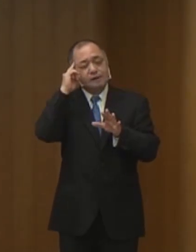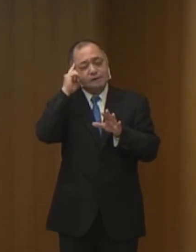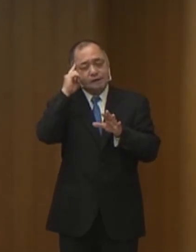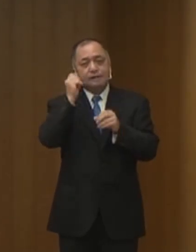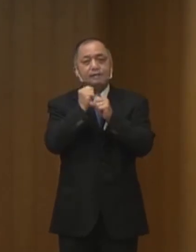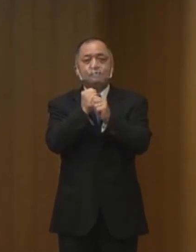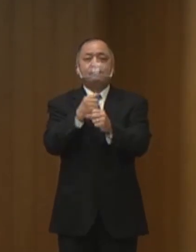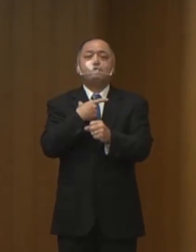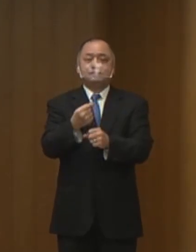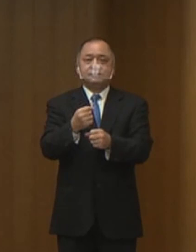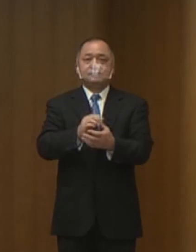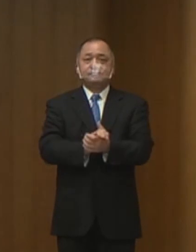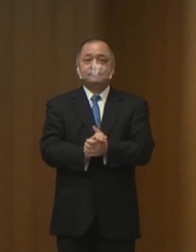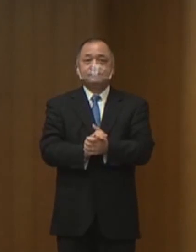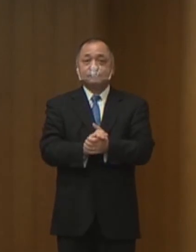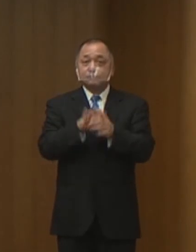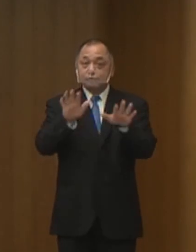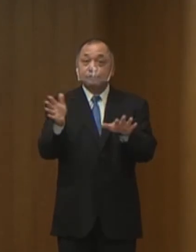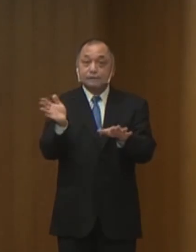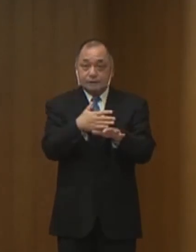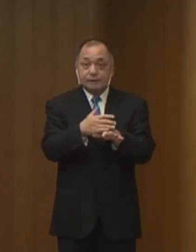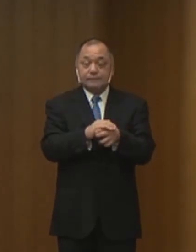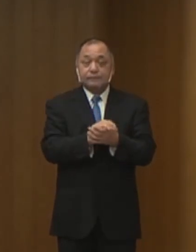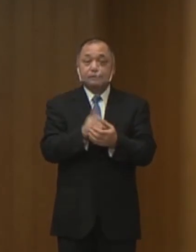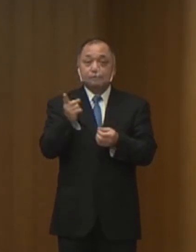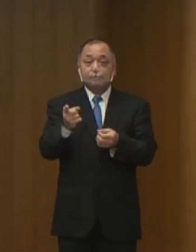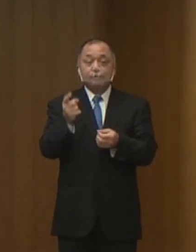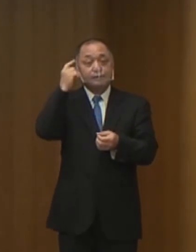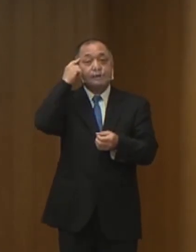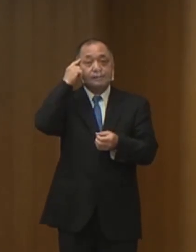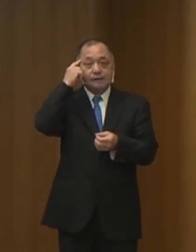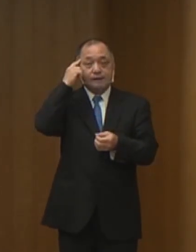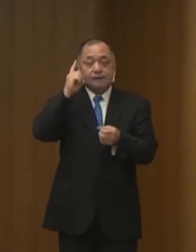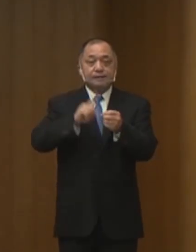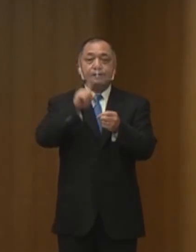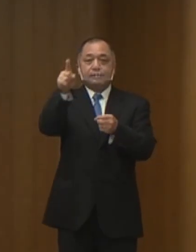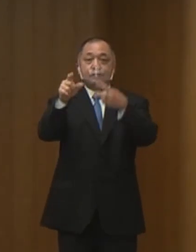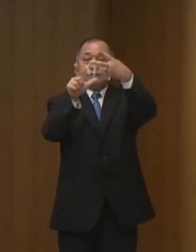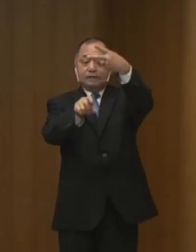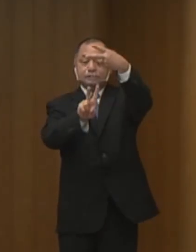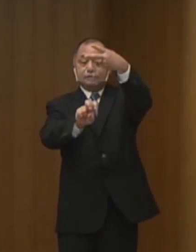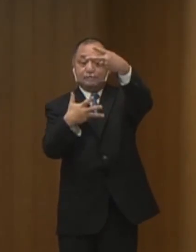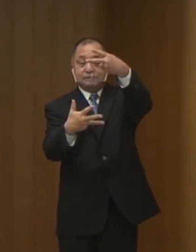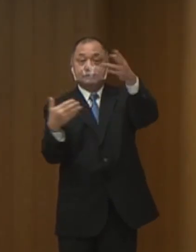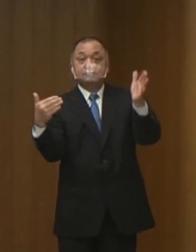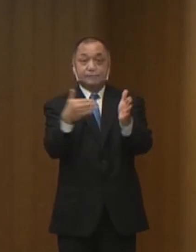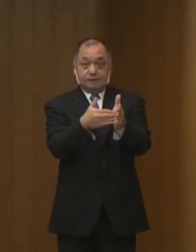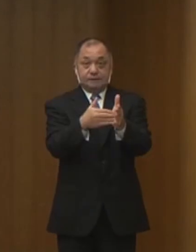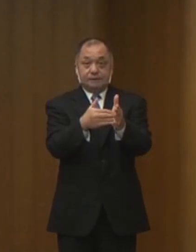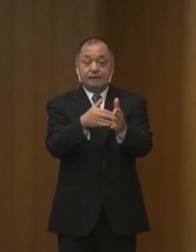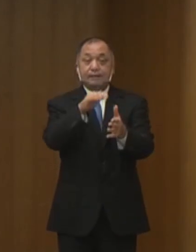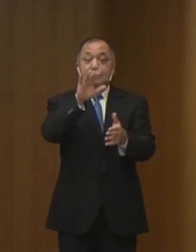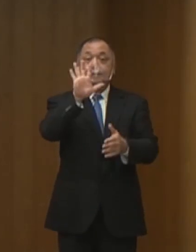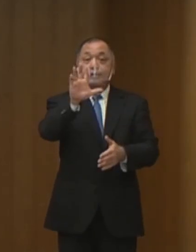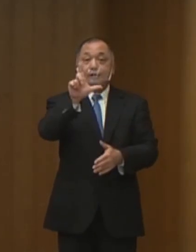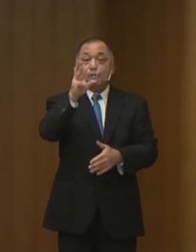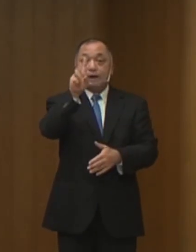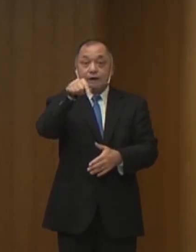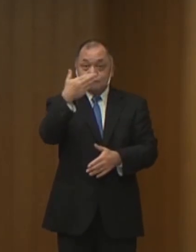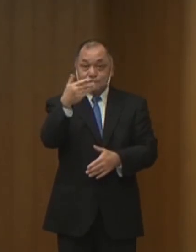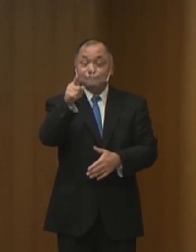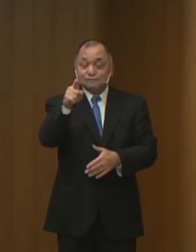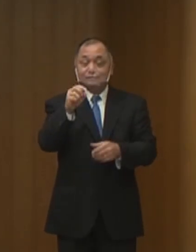っています。本日からですね、そのことも受けまして、来年の2月28日までテレワークを集中